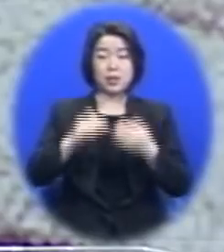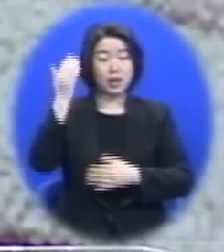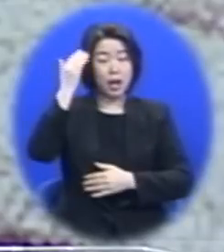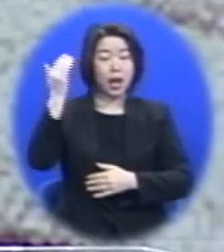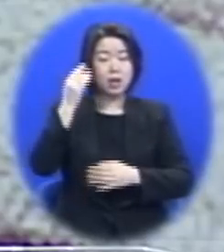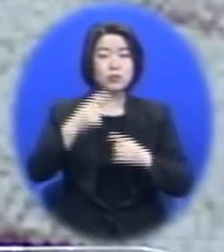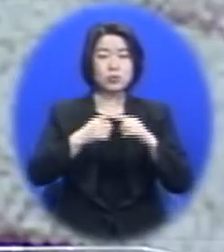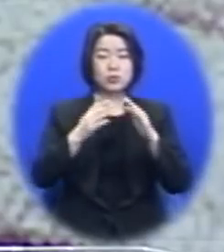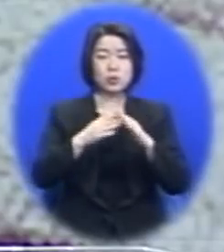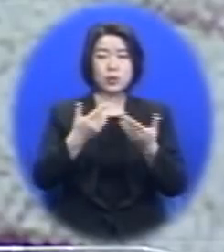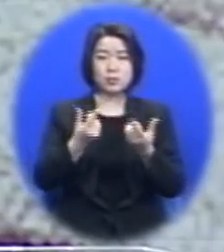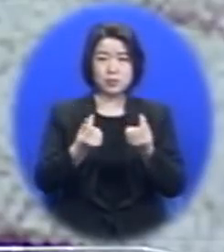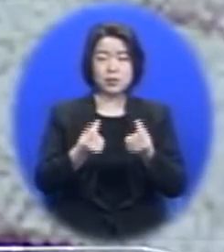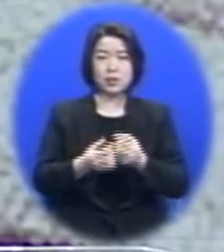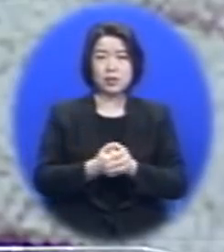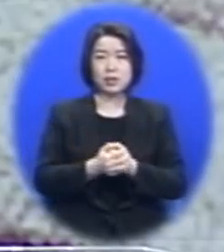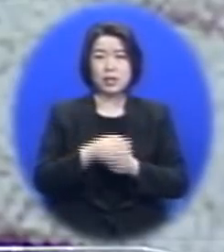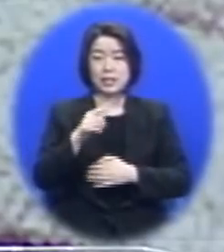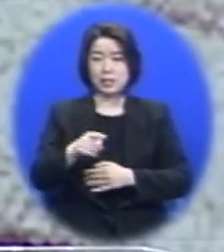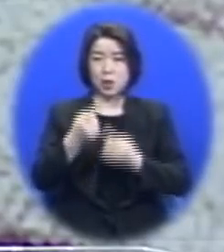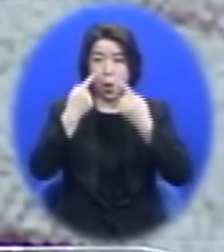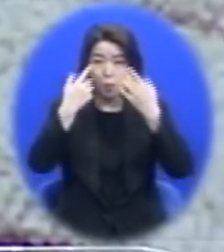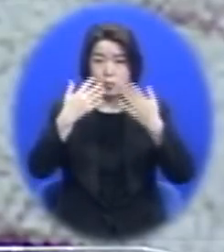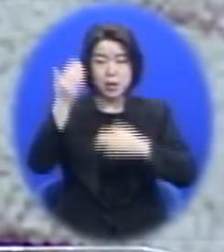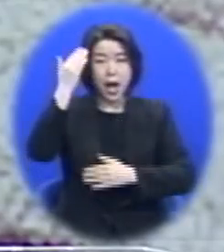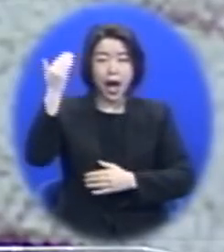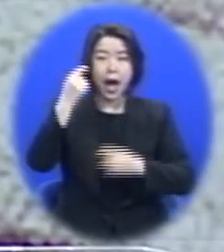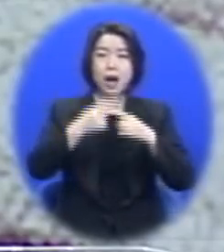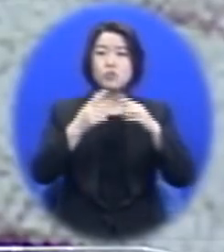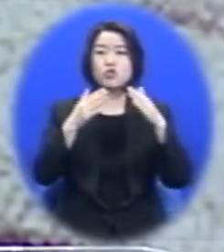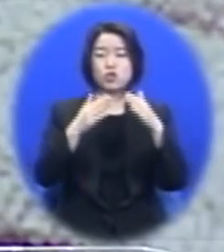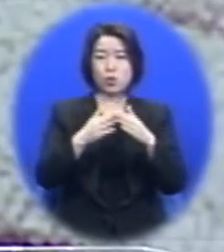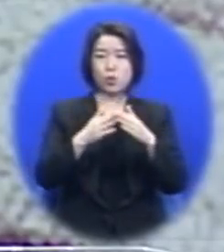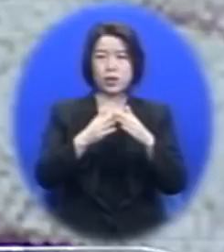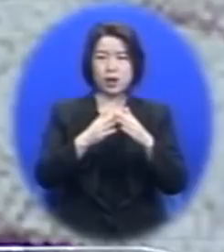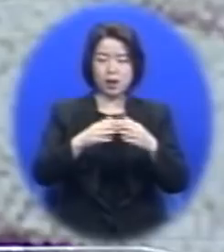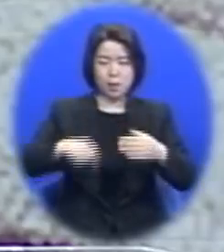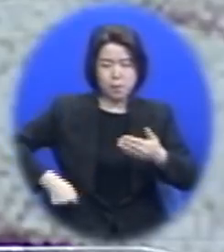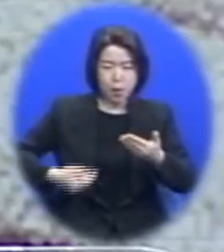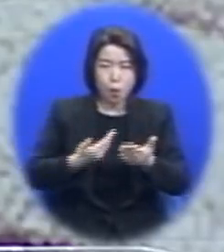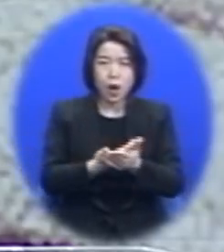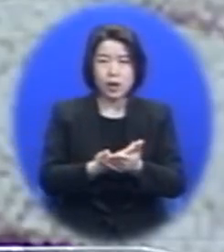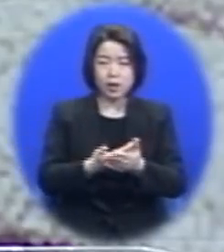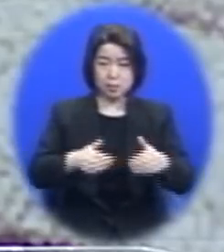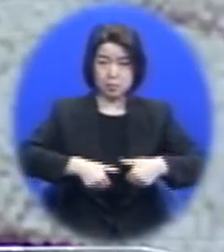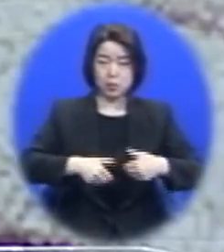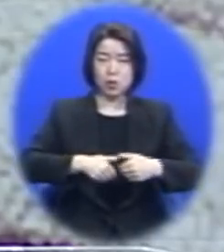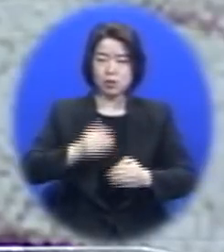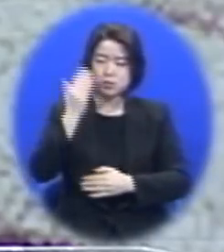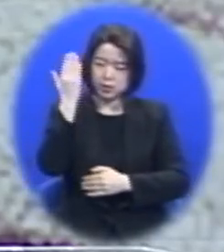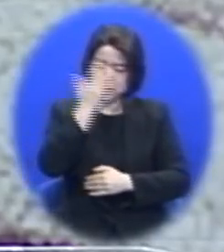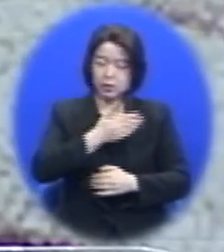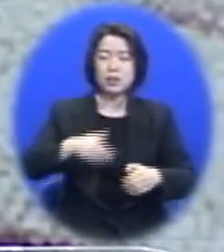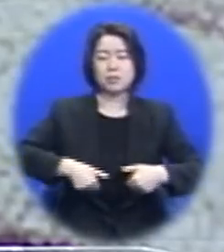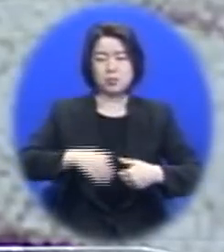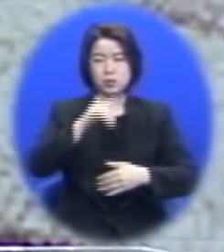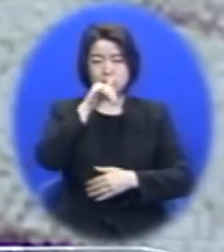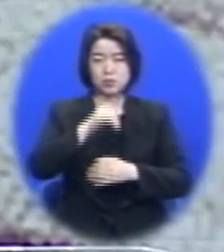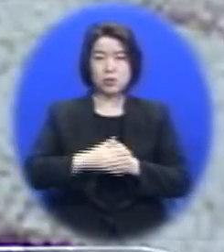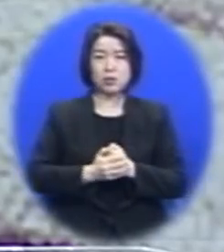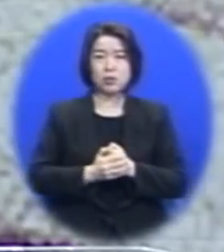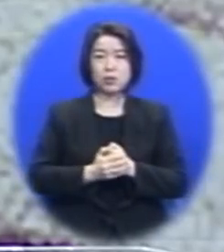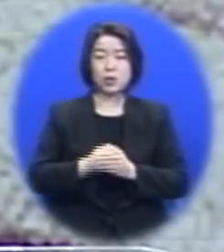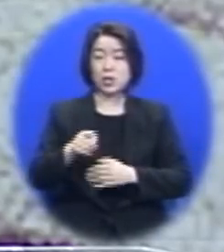입니다 이것은 분명히 한국교회가 회계 해야되고 정결 해줘야 됩니다 그러나 이것이 마귀의